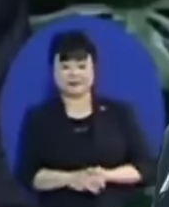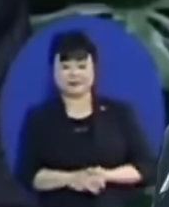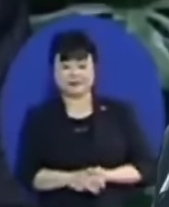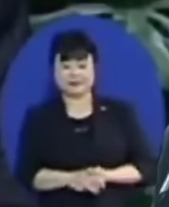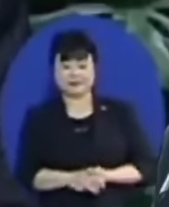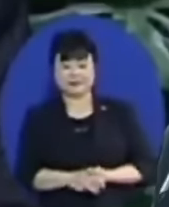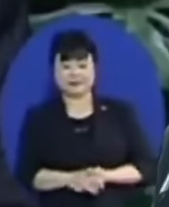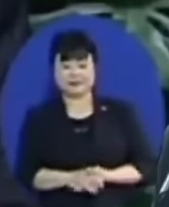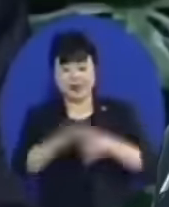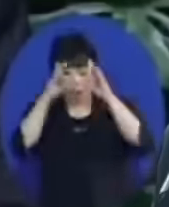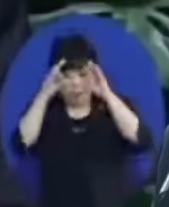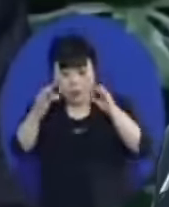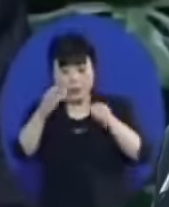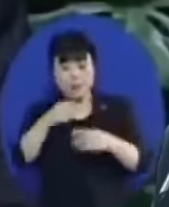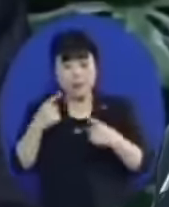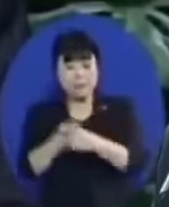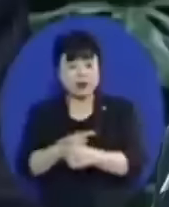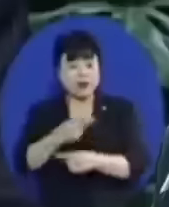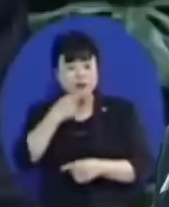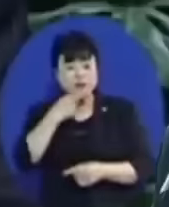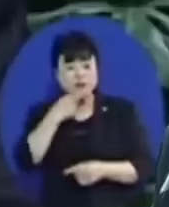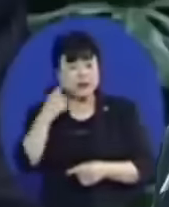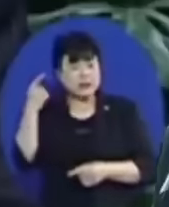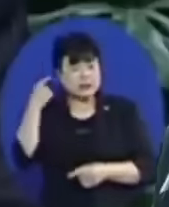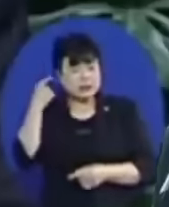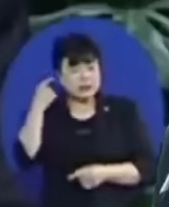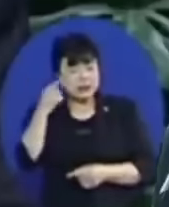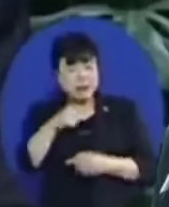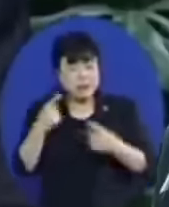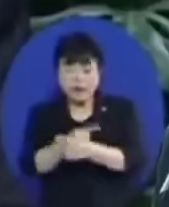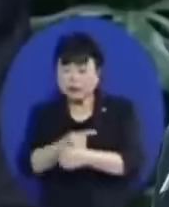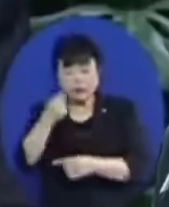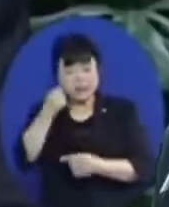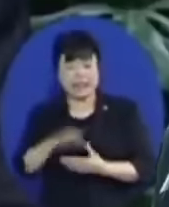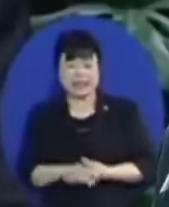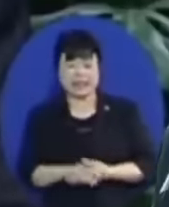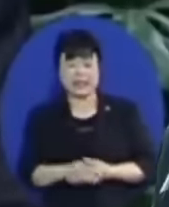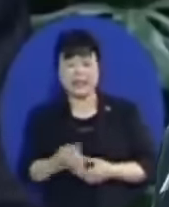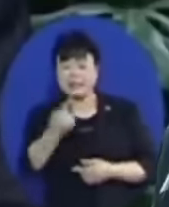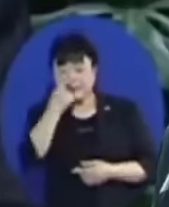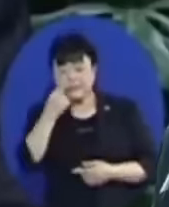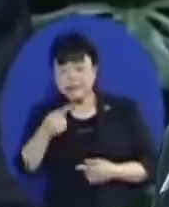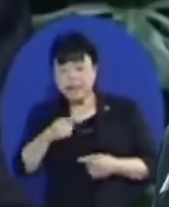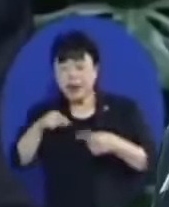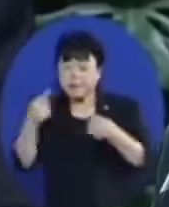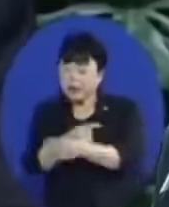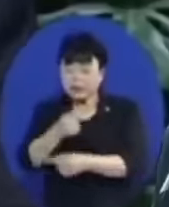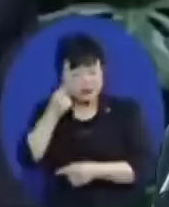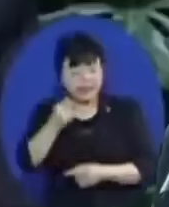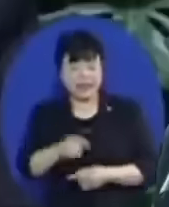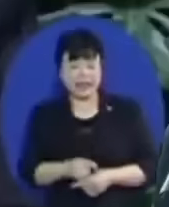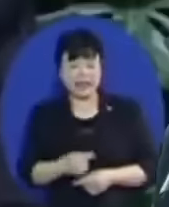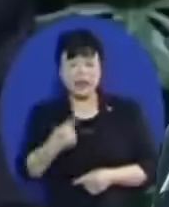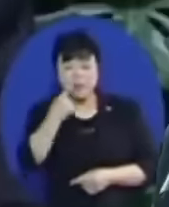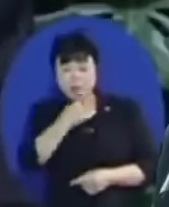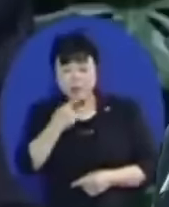시각이 마음을 바꿀 수 있는 힘이 없습니다. 청각이 마음을 바꿔 놓을 힘이 없습니다. 후각이 마음을 바꿔 놓을 힘이 없습니다.